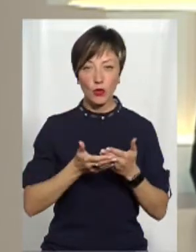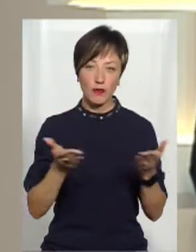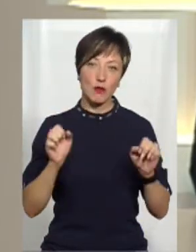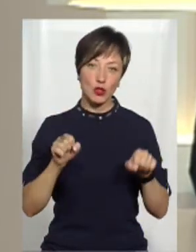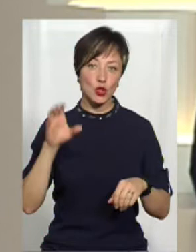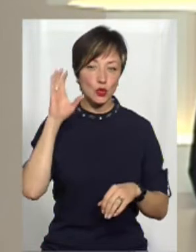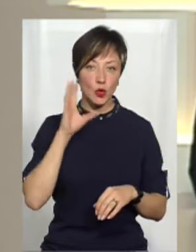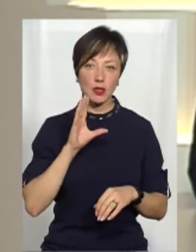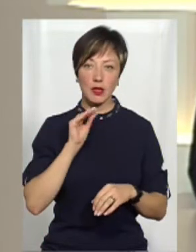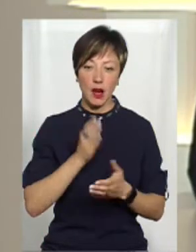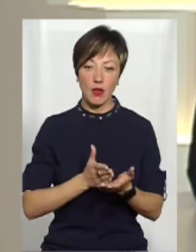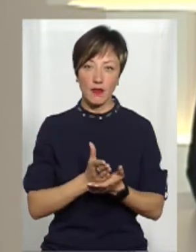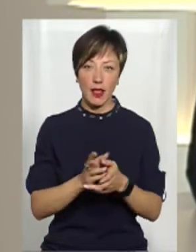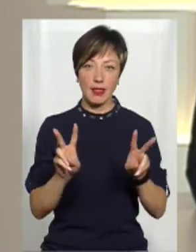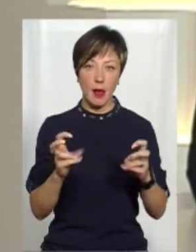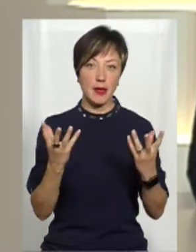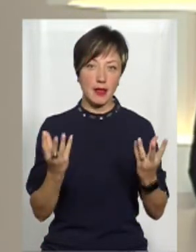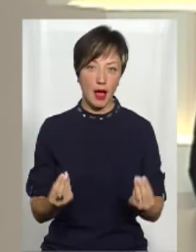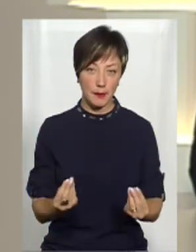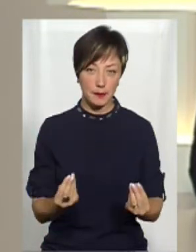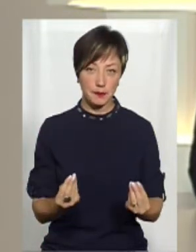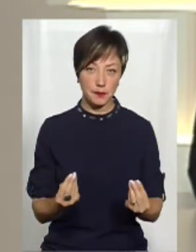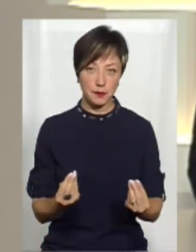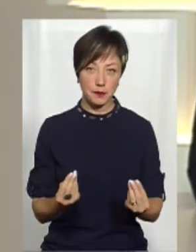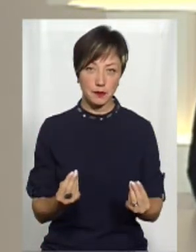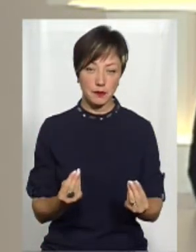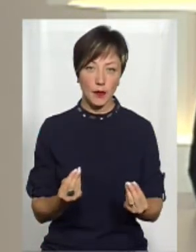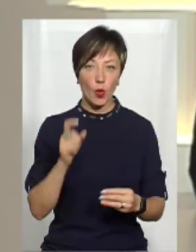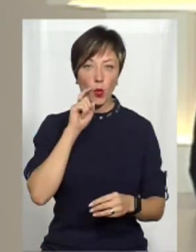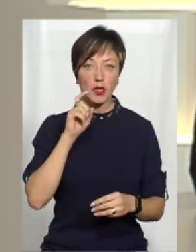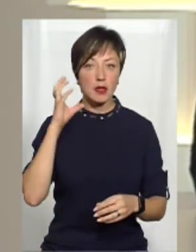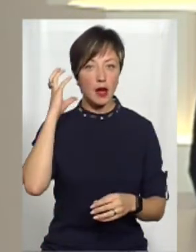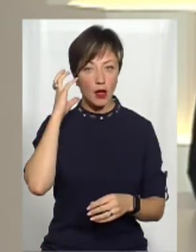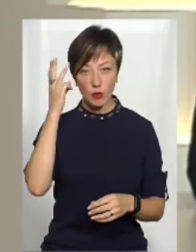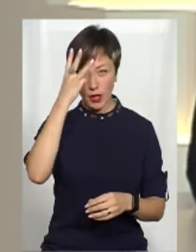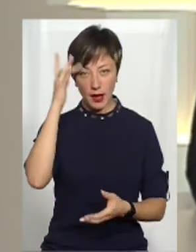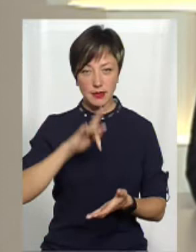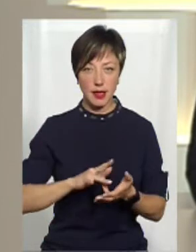можете слухати радіоверсію «Теми дня» в ефірі Українського радіо